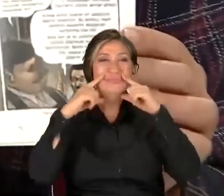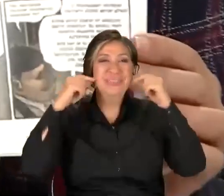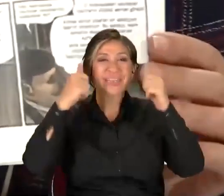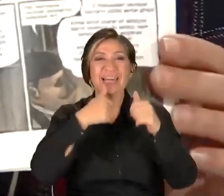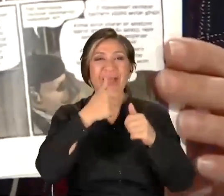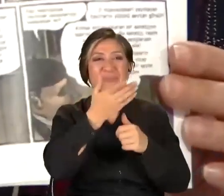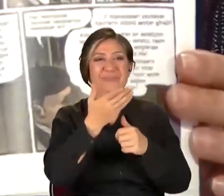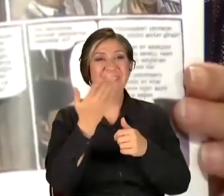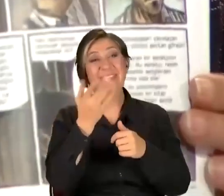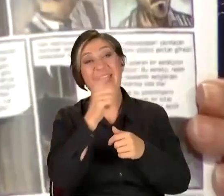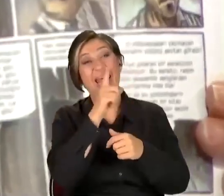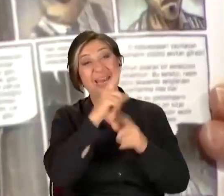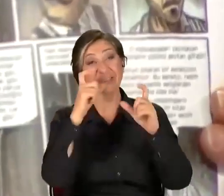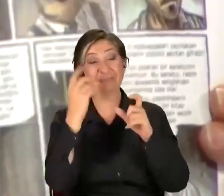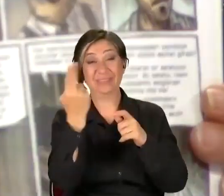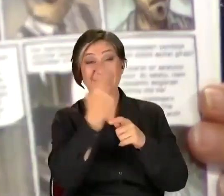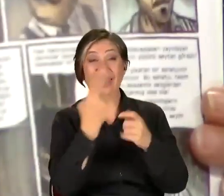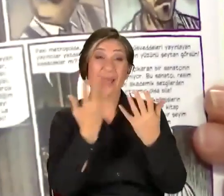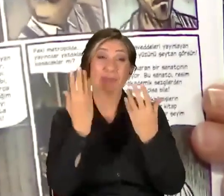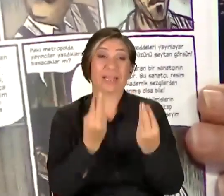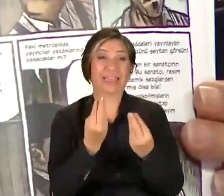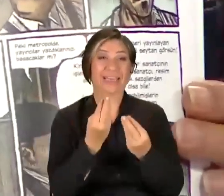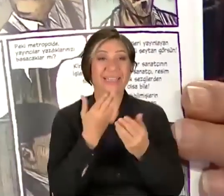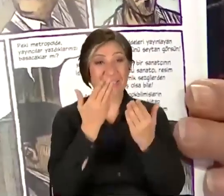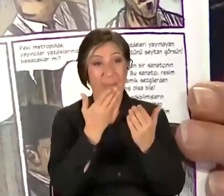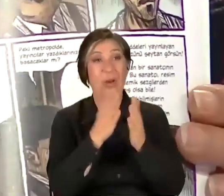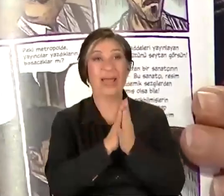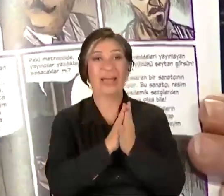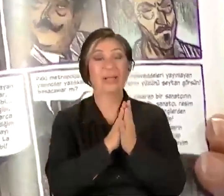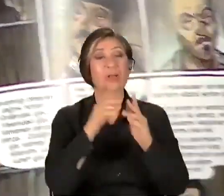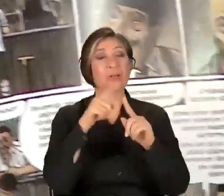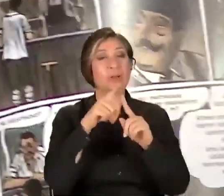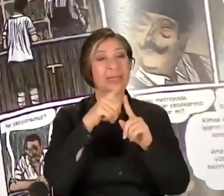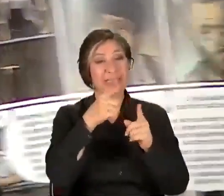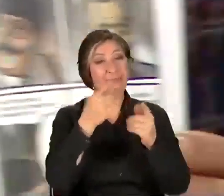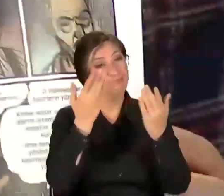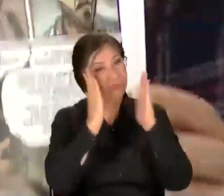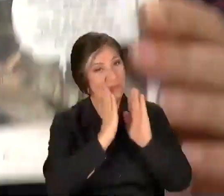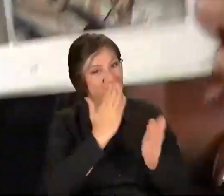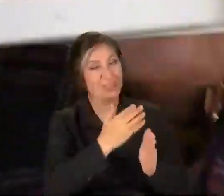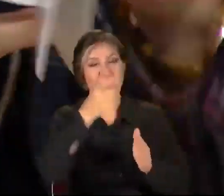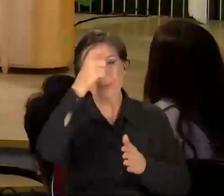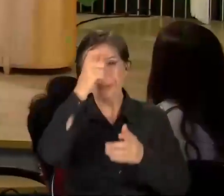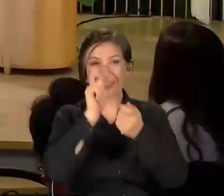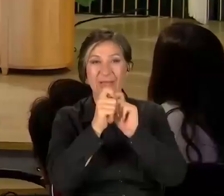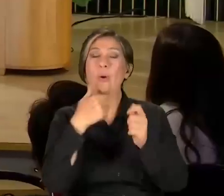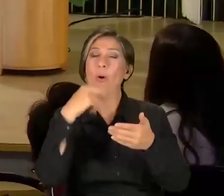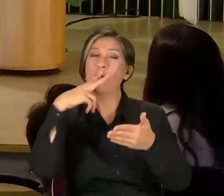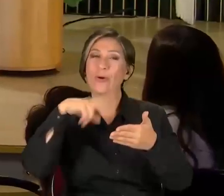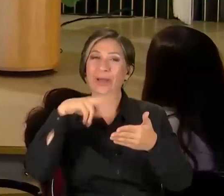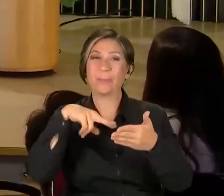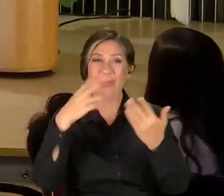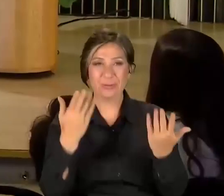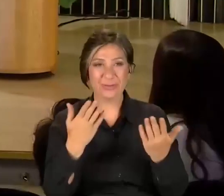adam. Halbuki ne güzeldi diğer resimler. He. Evet. İşte böyle. Tolgacığım sayesinde Türkçesini